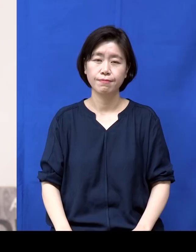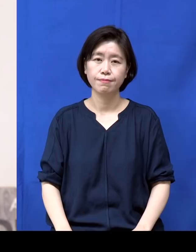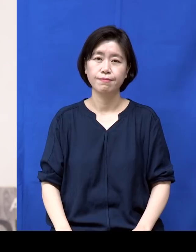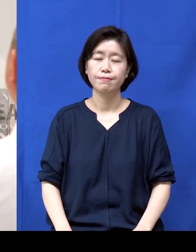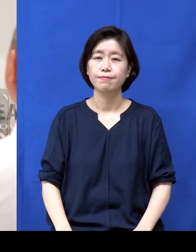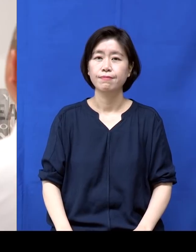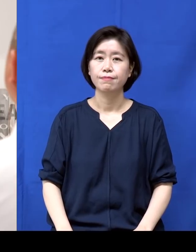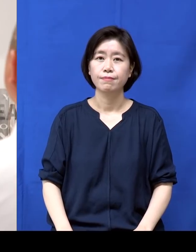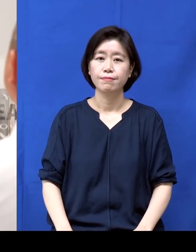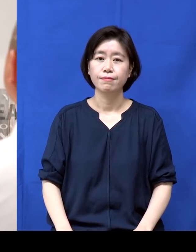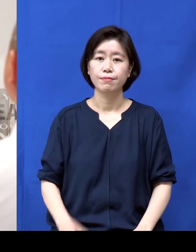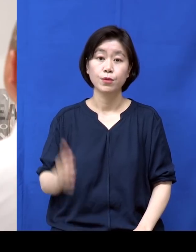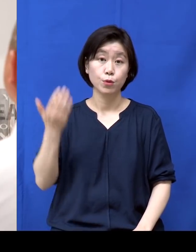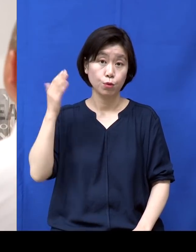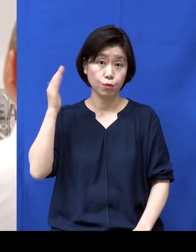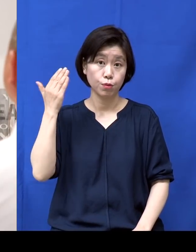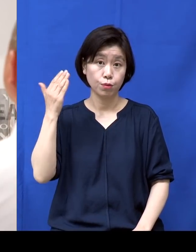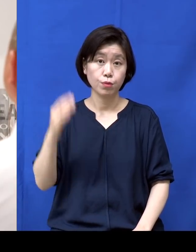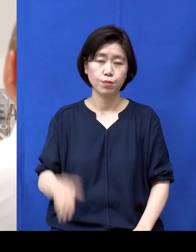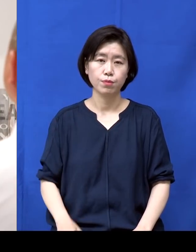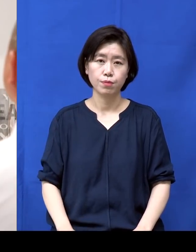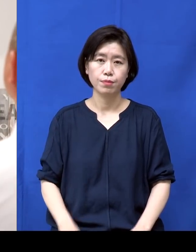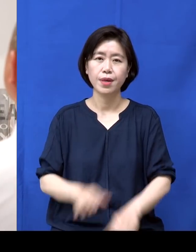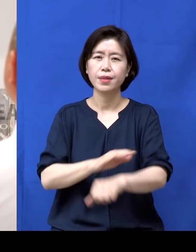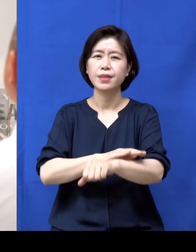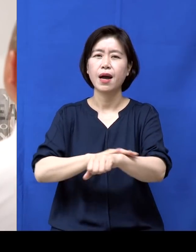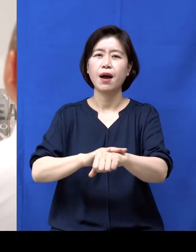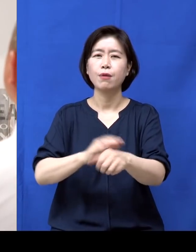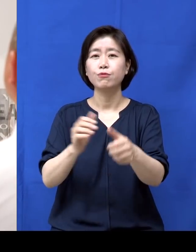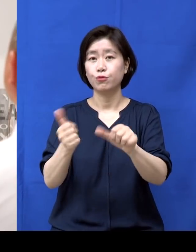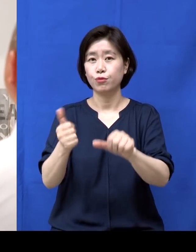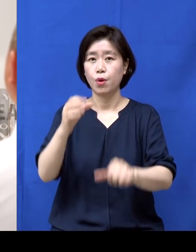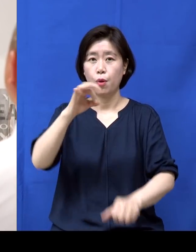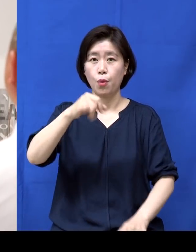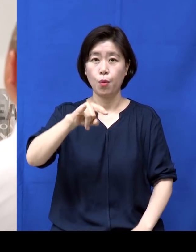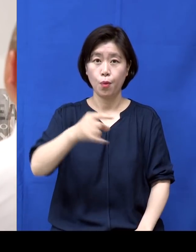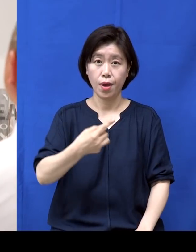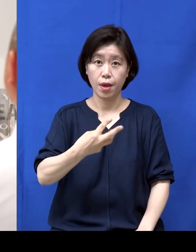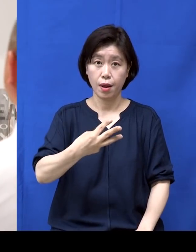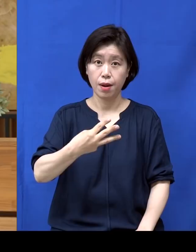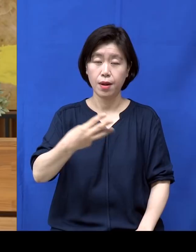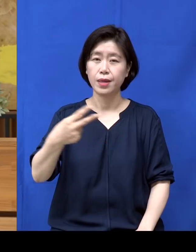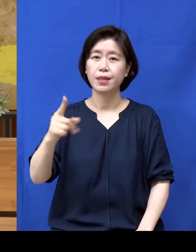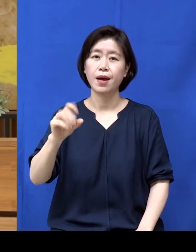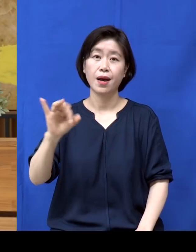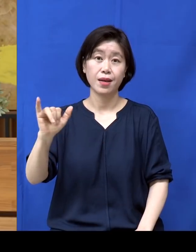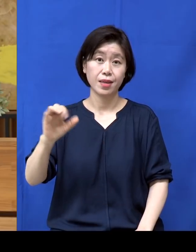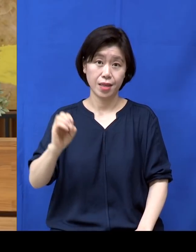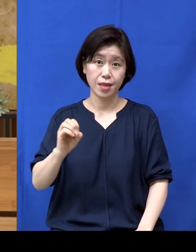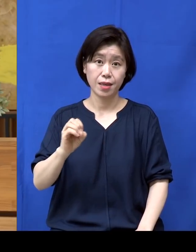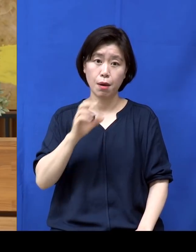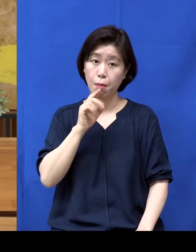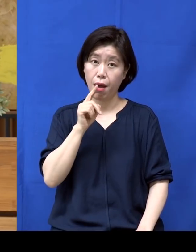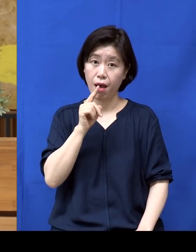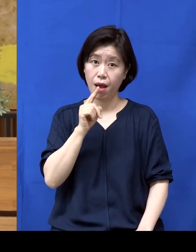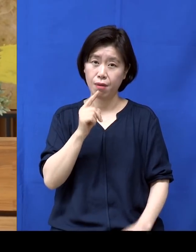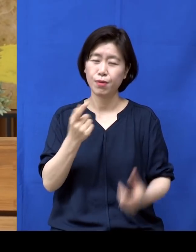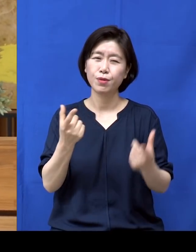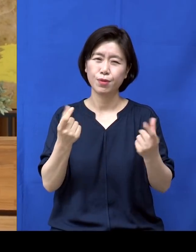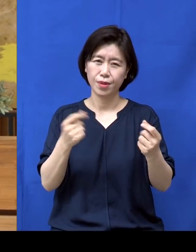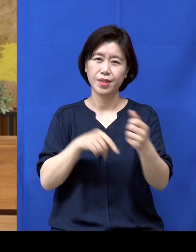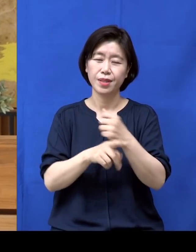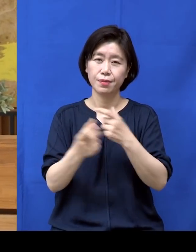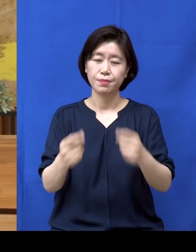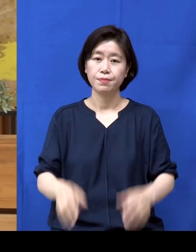죽음이고요. 네. 요즘에 많이 얘기하는 웰다잉의 한 형태이기도 하죠. 그렇게 됐습니다. 예. 그렇군요. 진 씨도 뭐